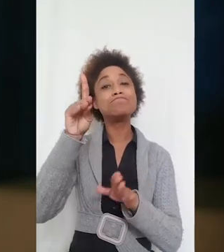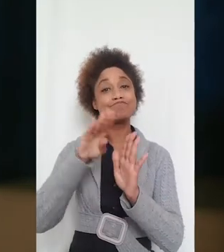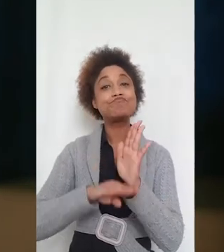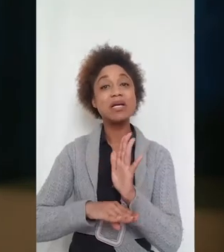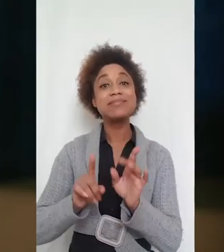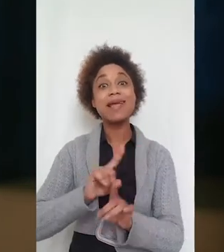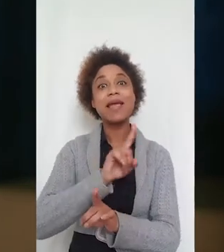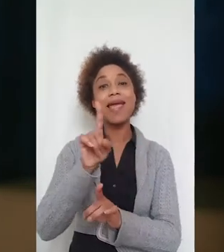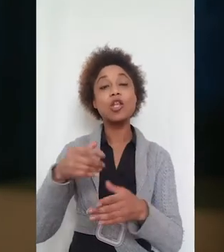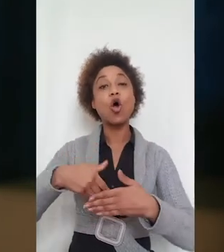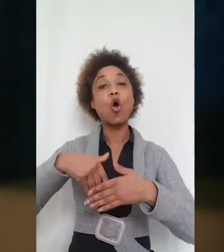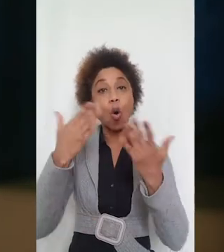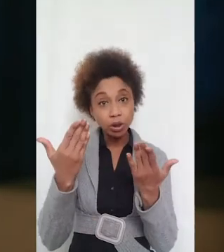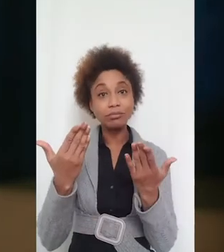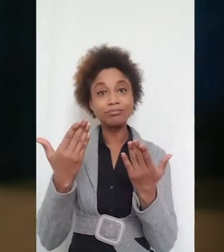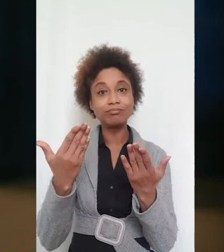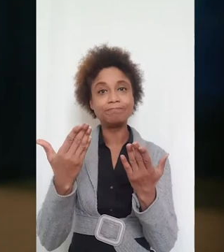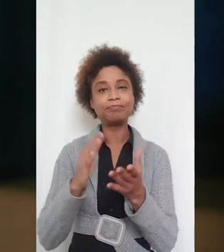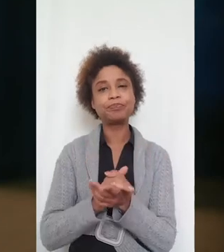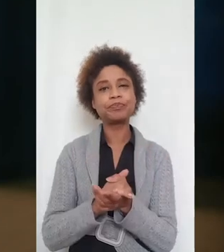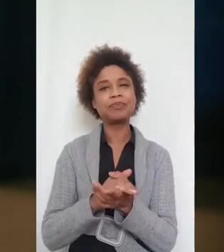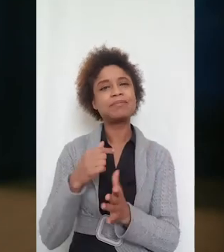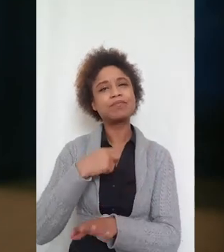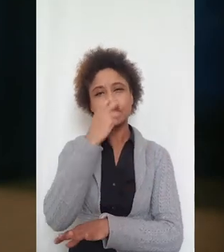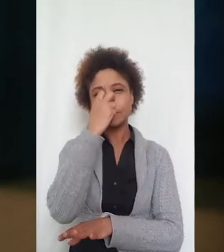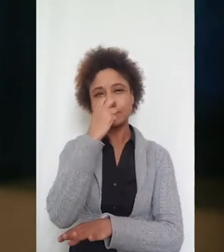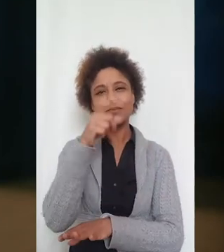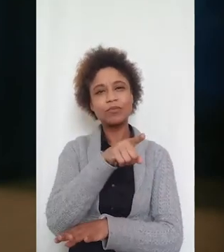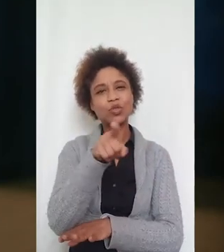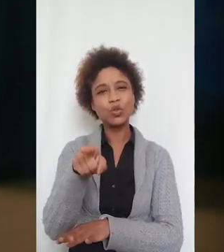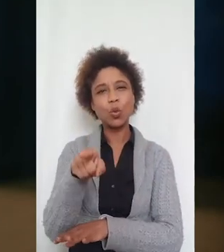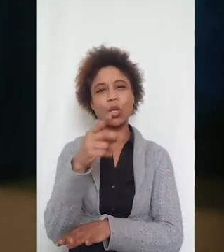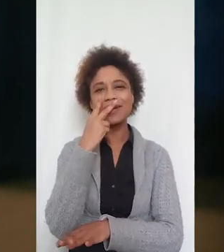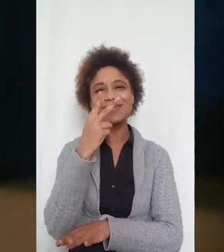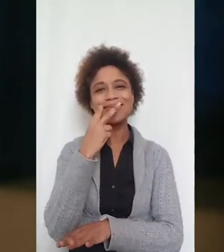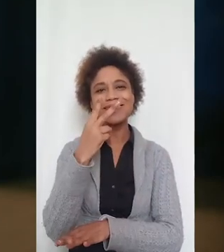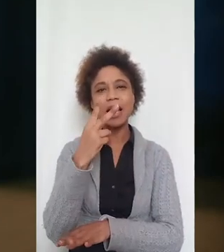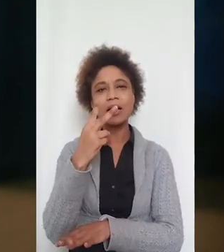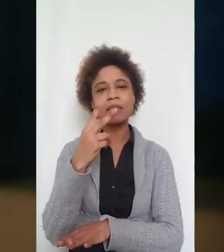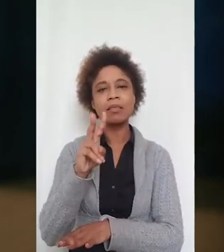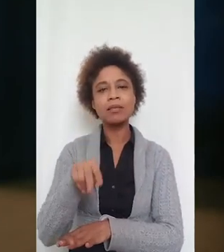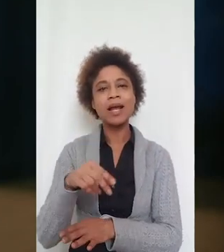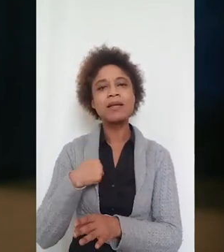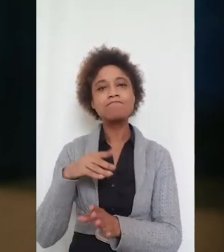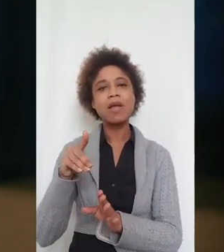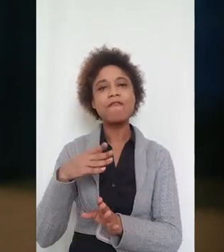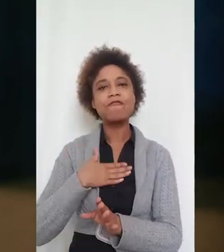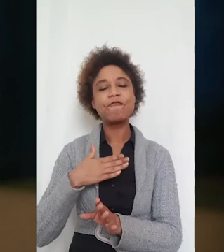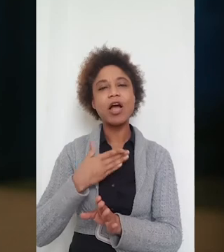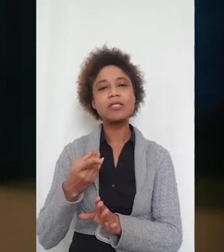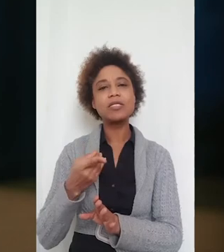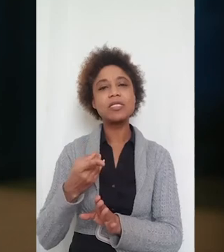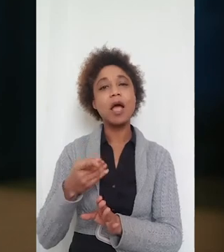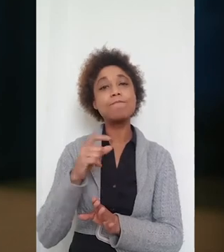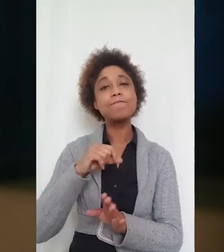eigenlijk al de hele ochtend komen de P's langs. En ik ben wel benieuwd hoe jullie kijken naar de P van personeel. Want je hoort toch